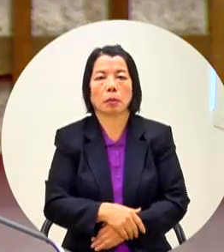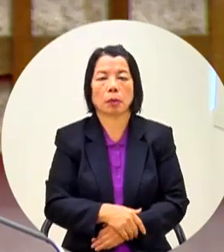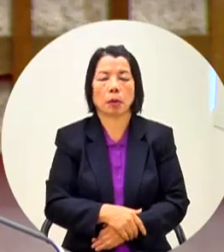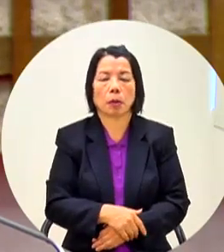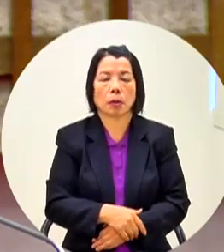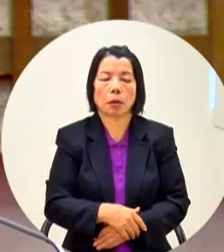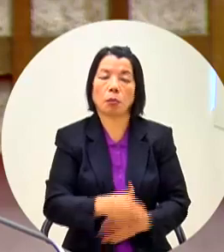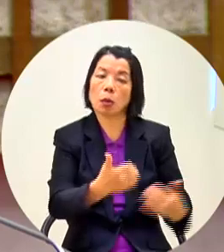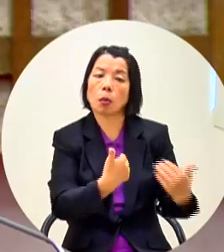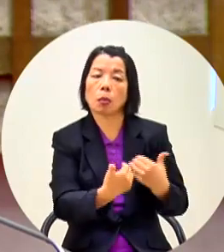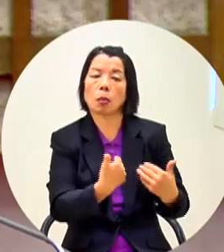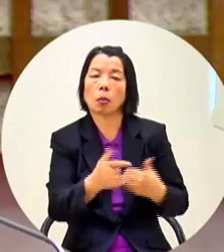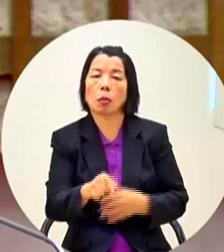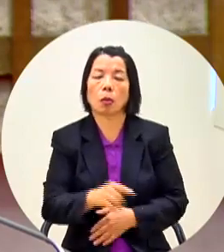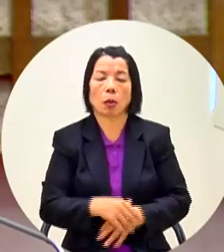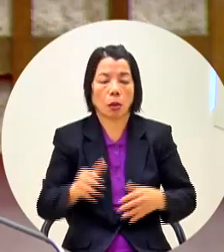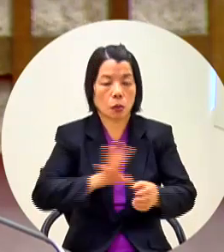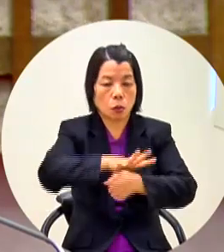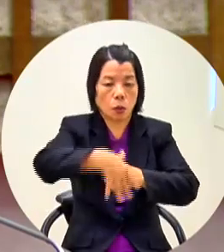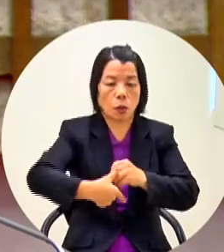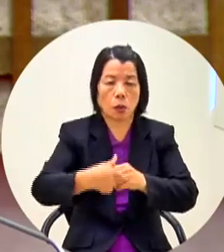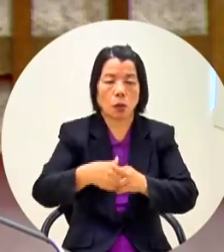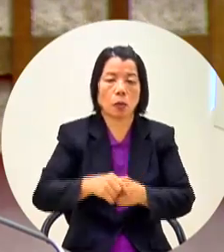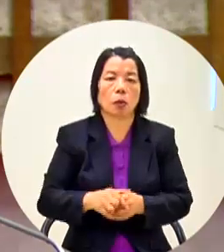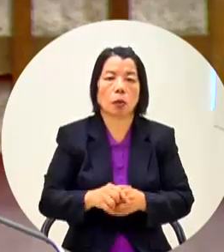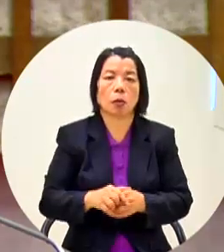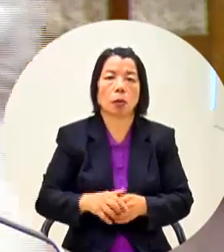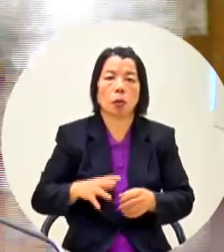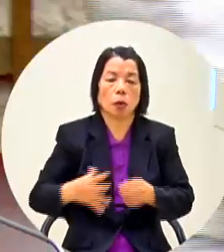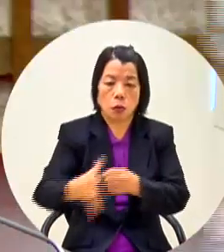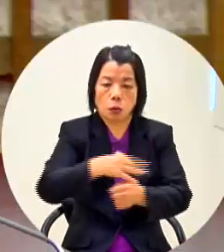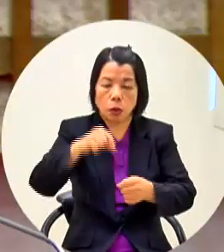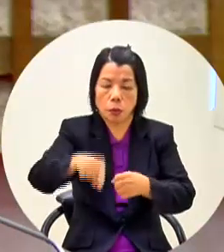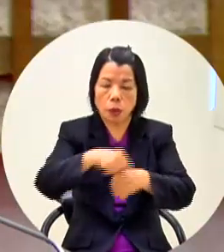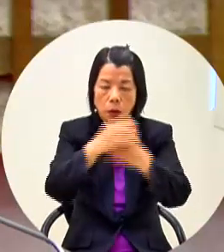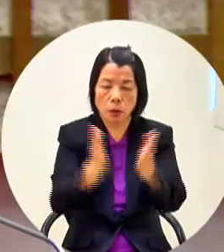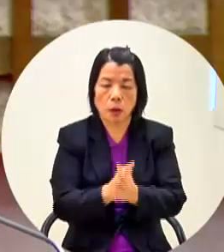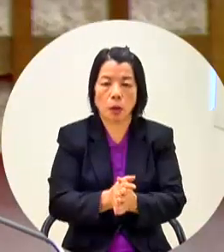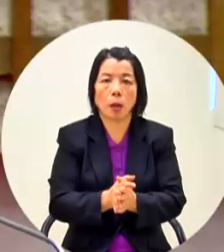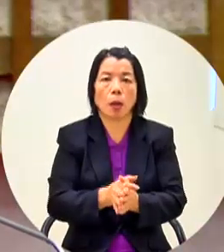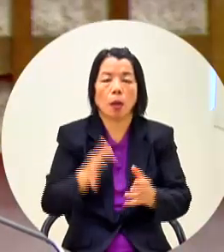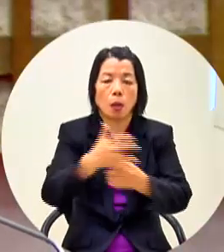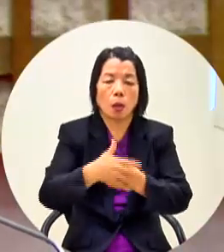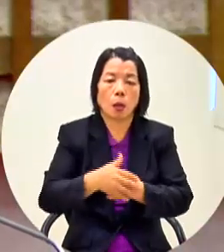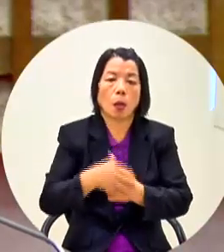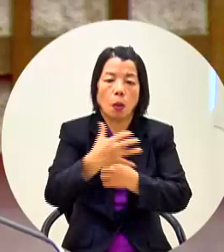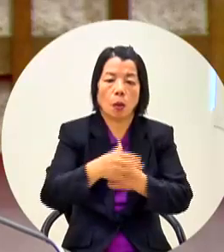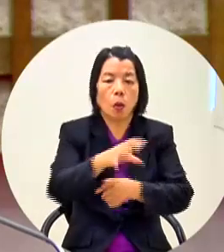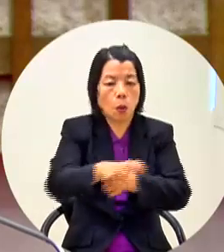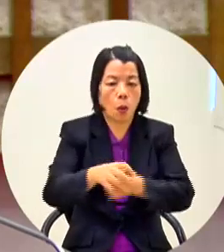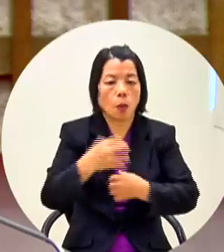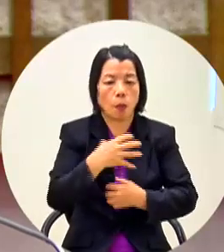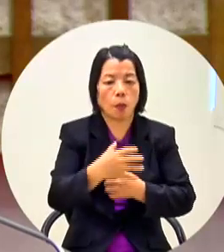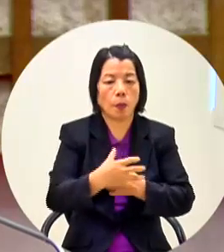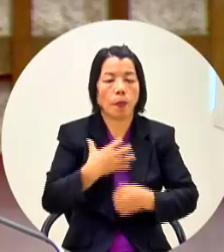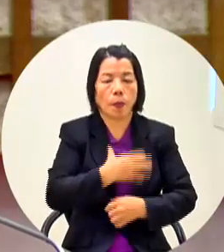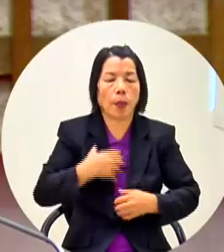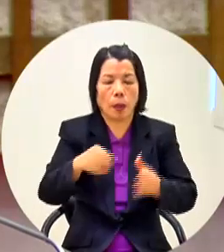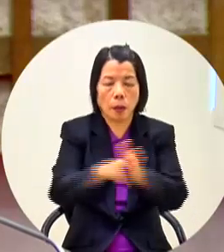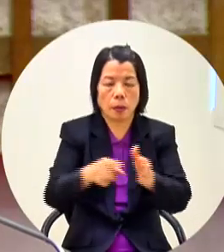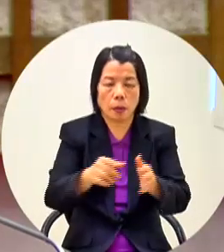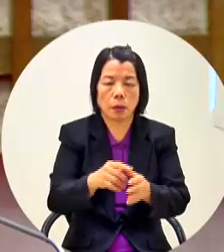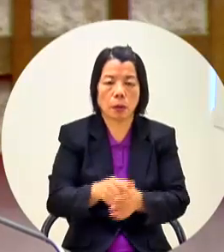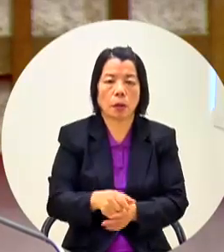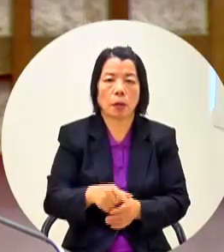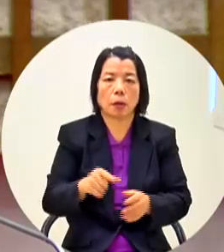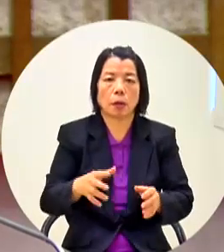的全国的参加农保有107万，包含实际工作的农民人